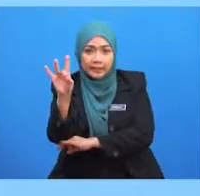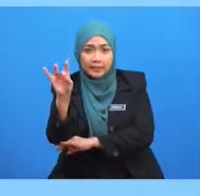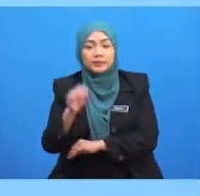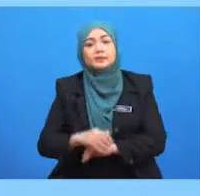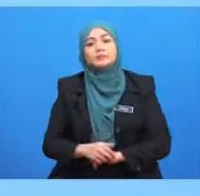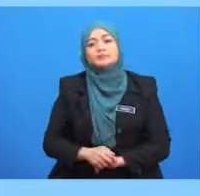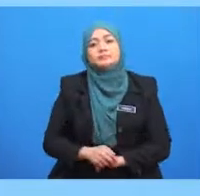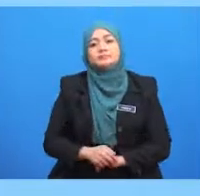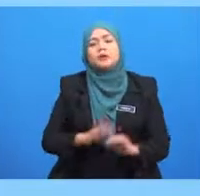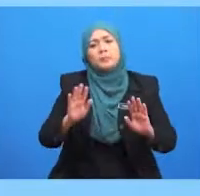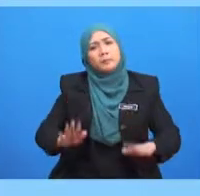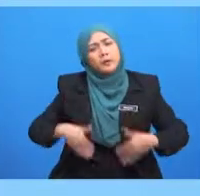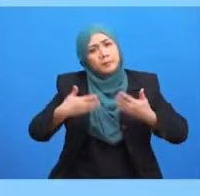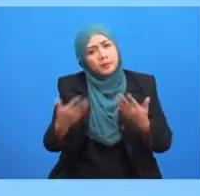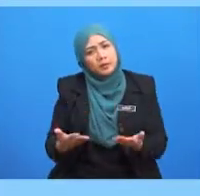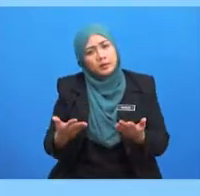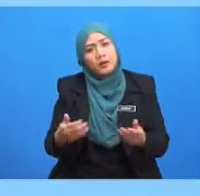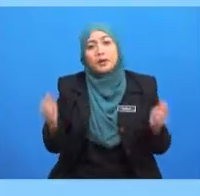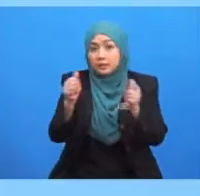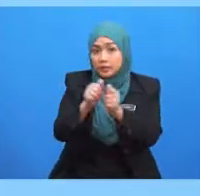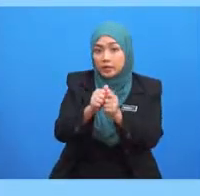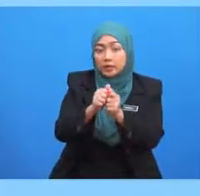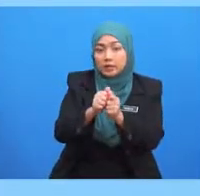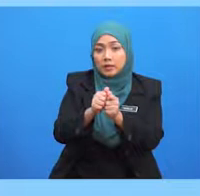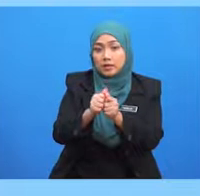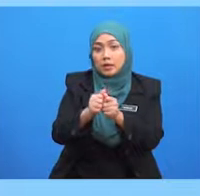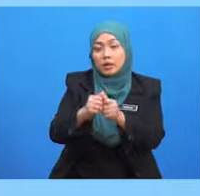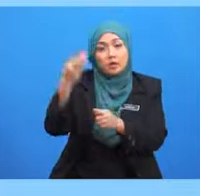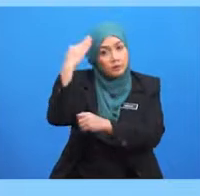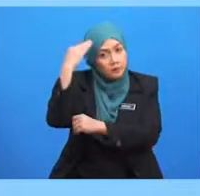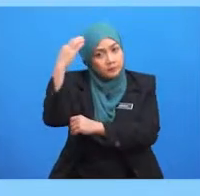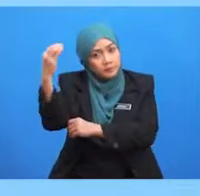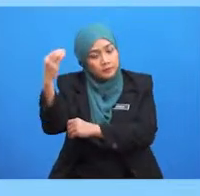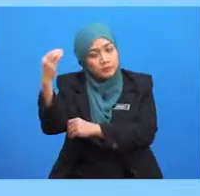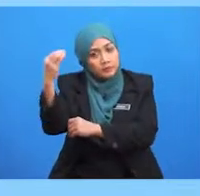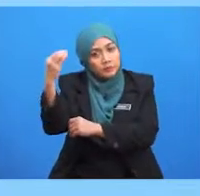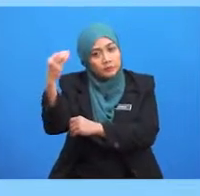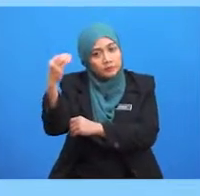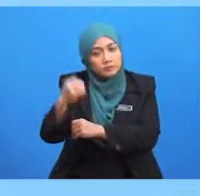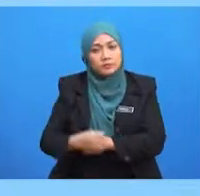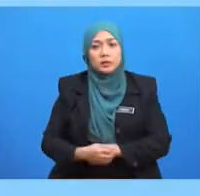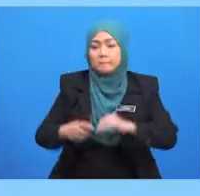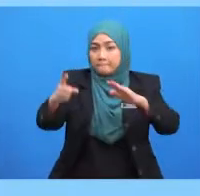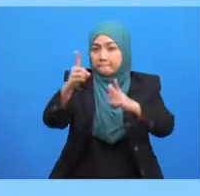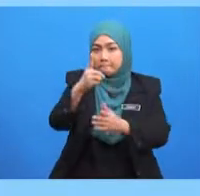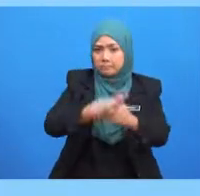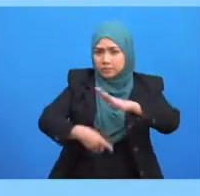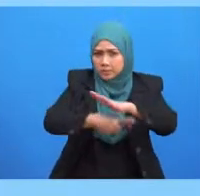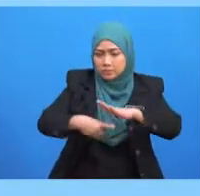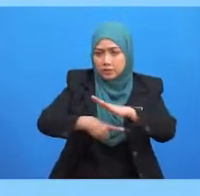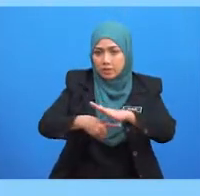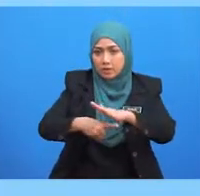Bagaimana populer dengan tafsiran yang dapat dibuat berdasarkan nilai indeks pengeluaran yang